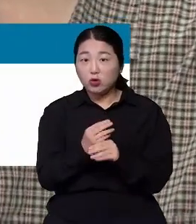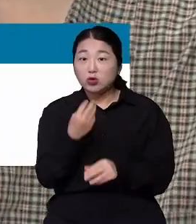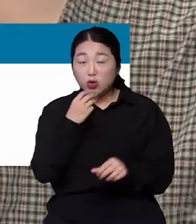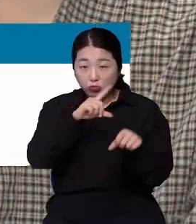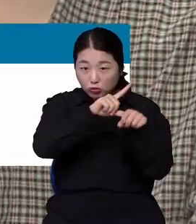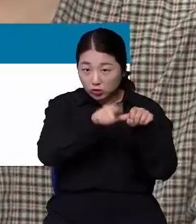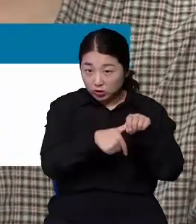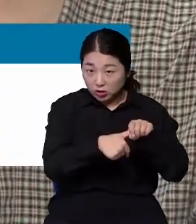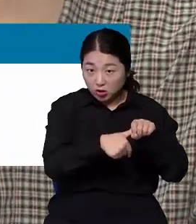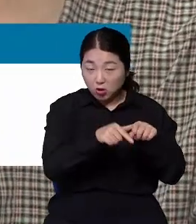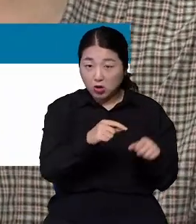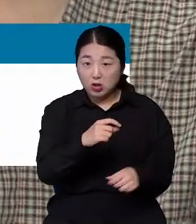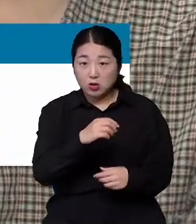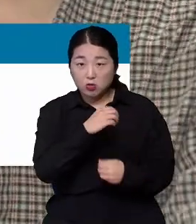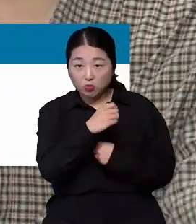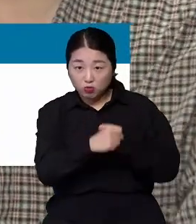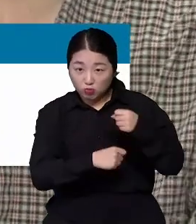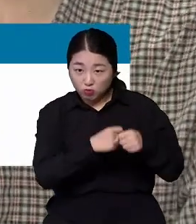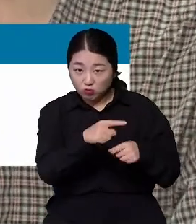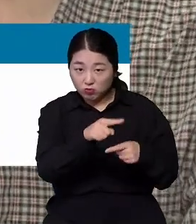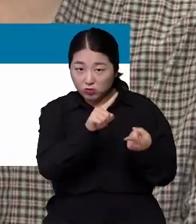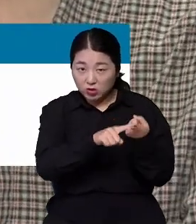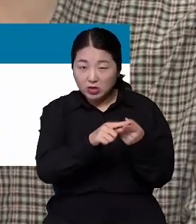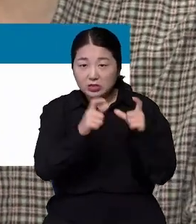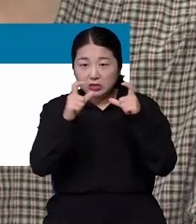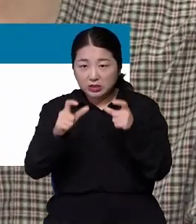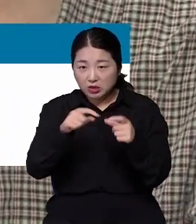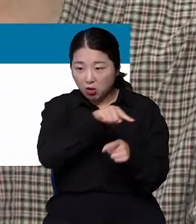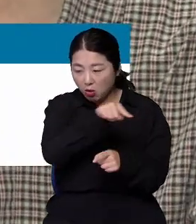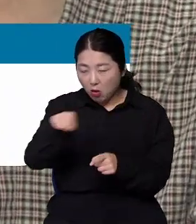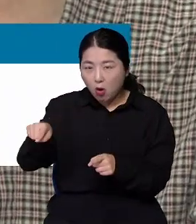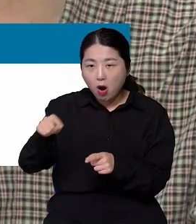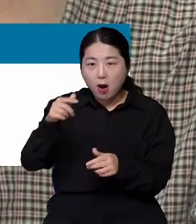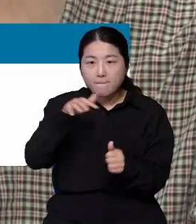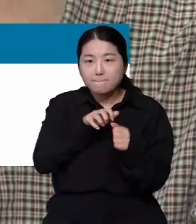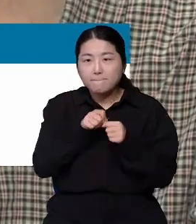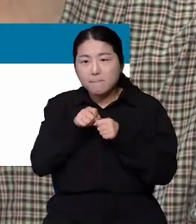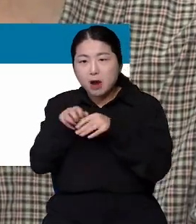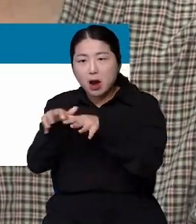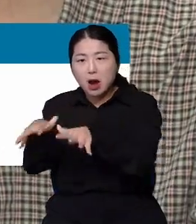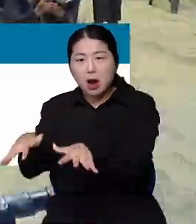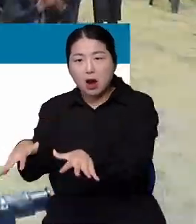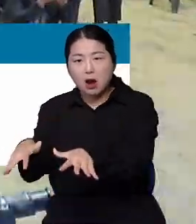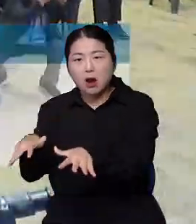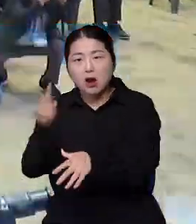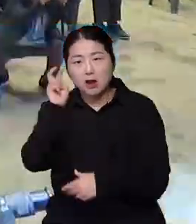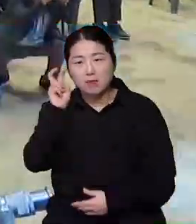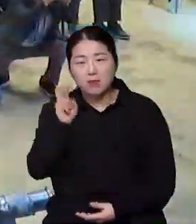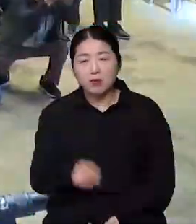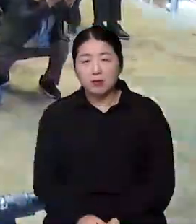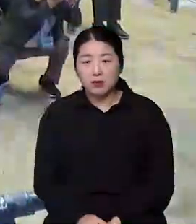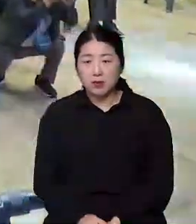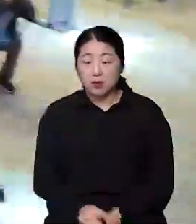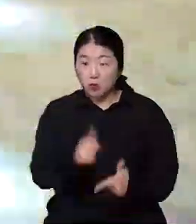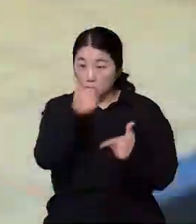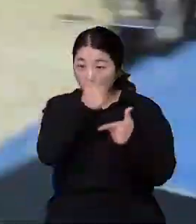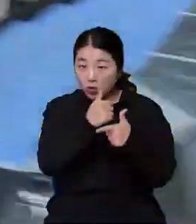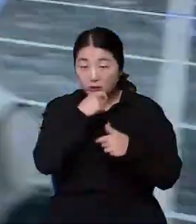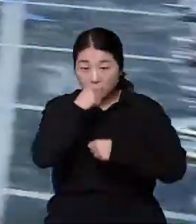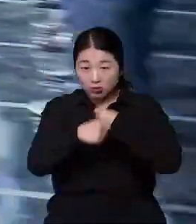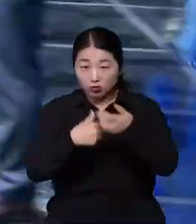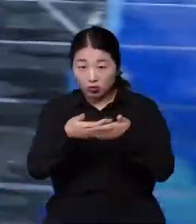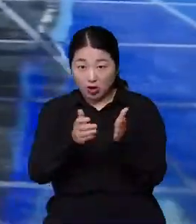의견이 지역에까지 영향을 주는 이제 관계가 뒤집힌 상황이 전개되는 것 같습니다. 현재 호남의